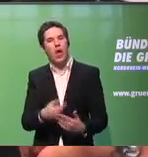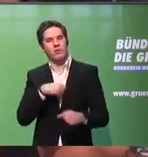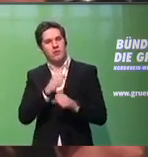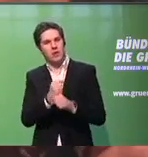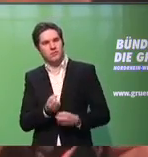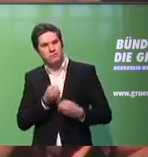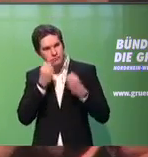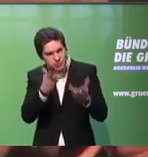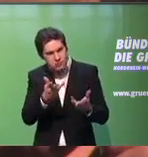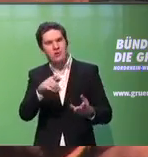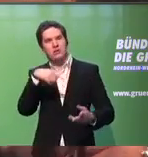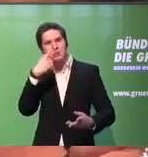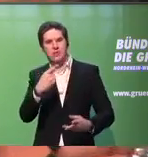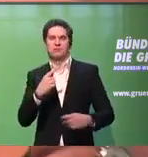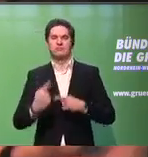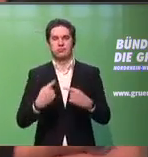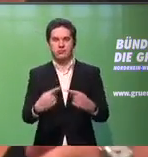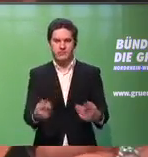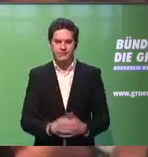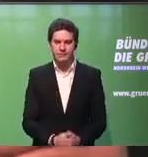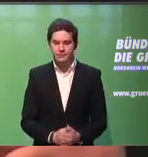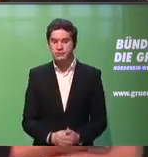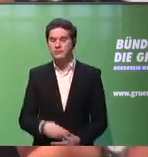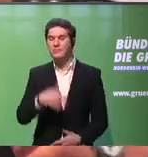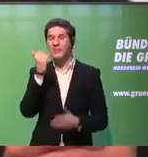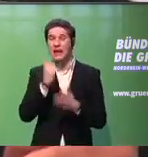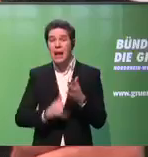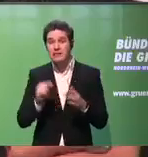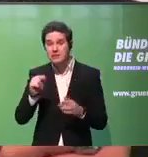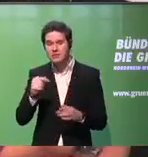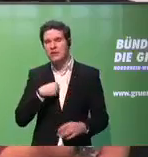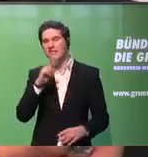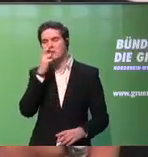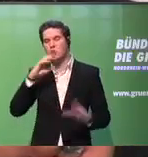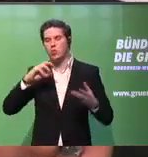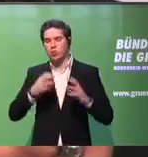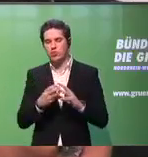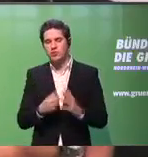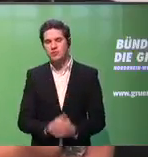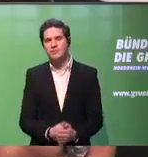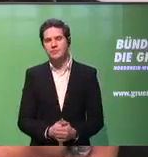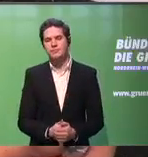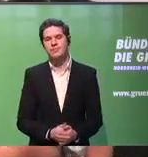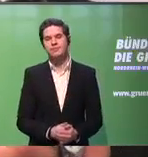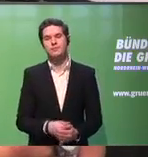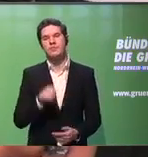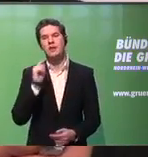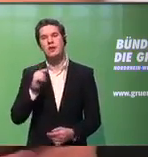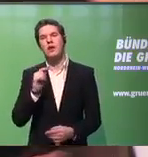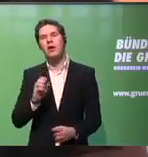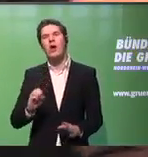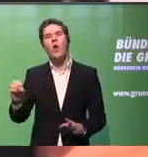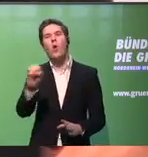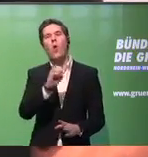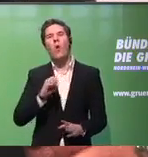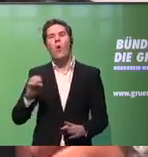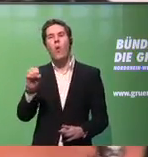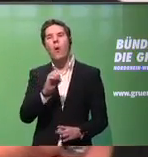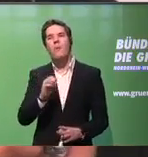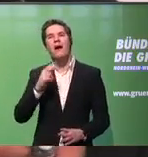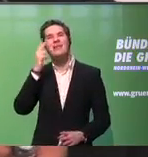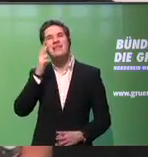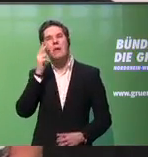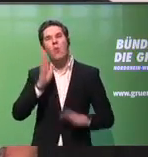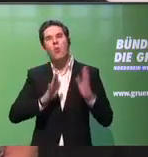verfolgen zu können. Ein letzter Punkt, und da werde ich mich ganz kurz fassen. Die Frage der europäischen Demokratie sollte